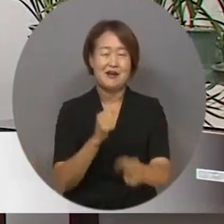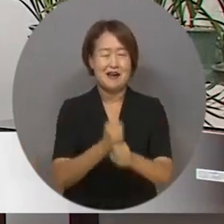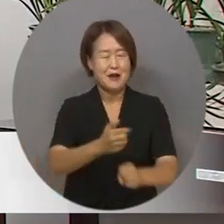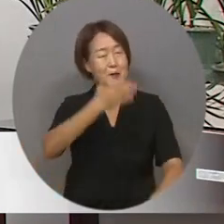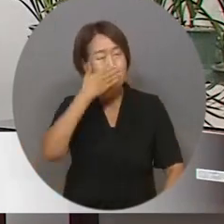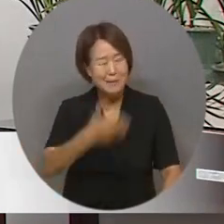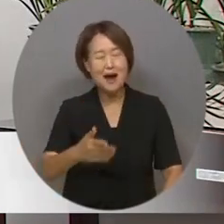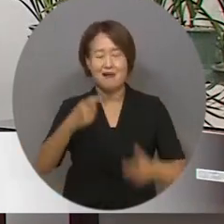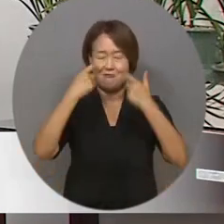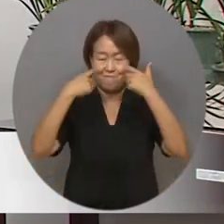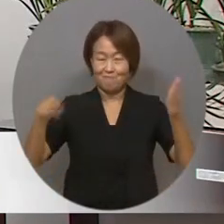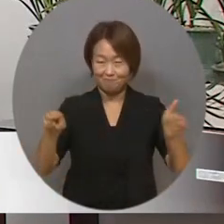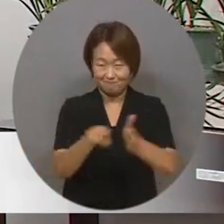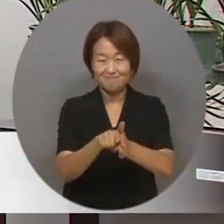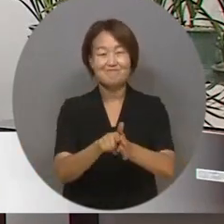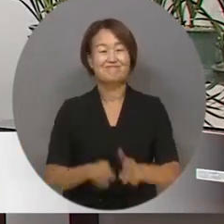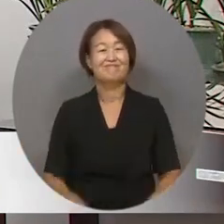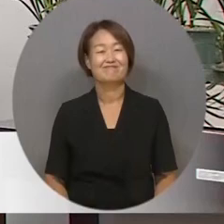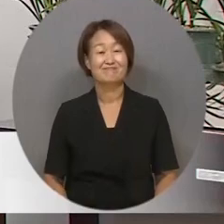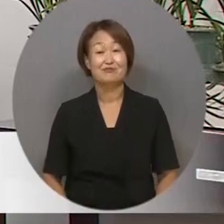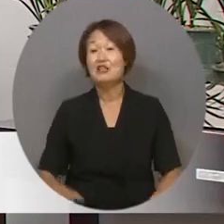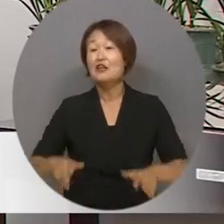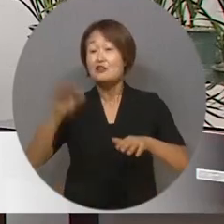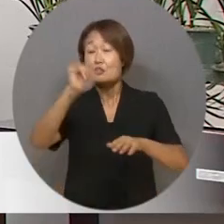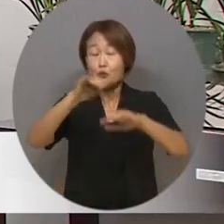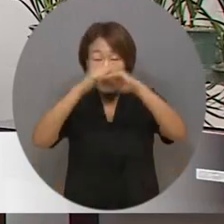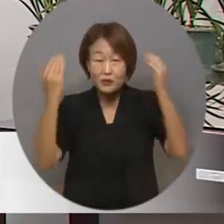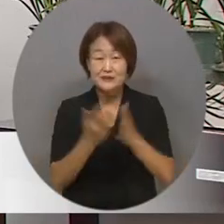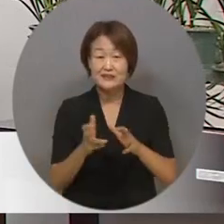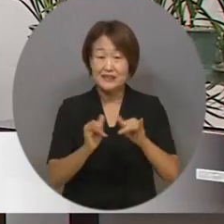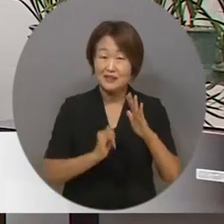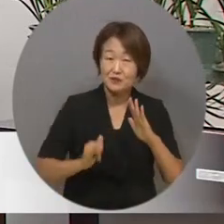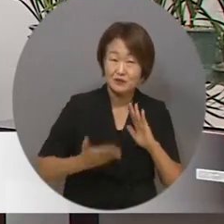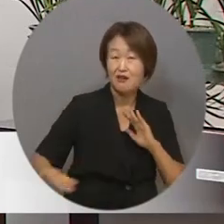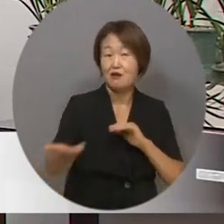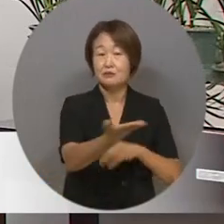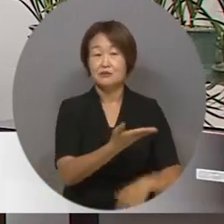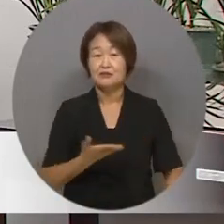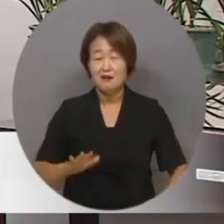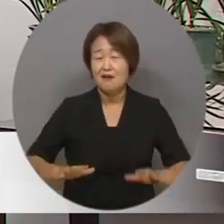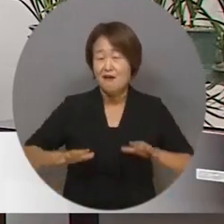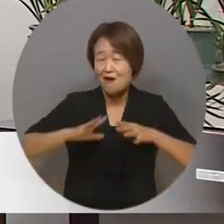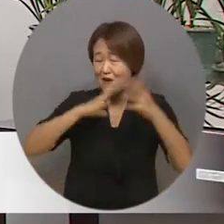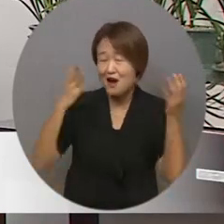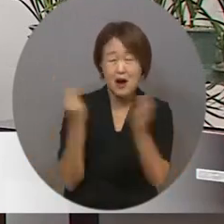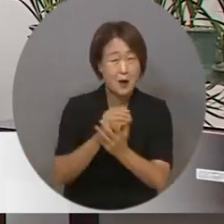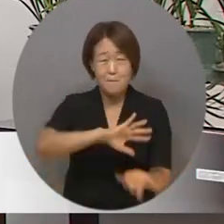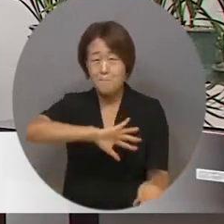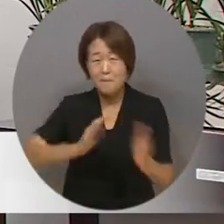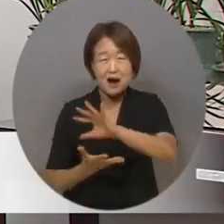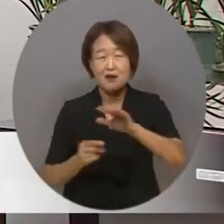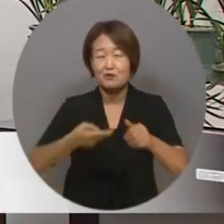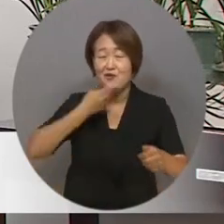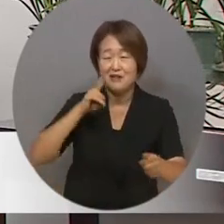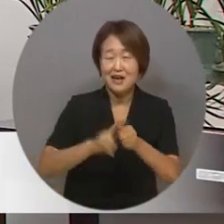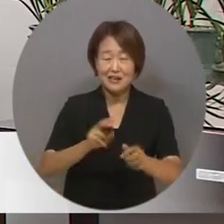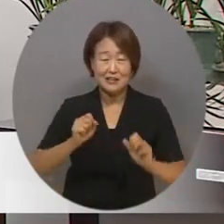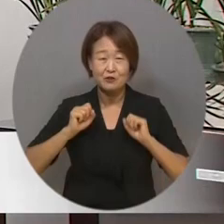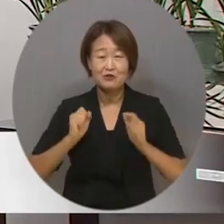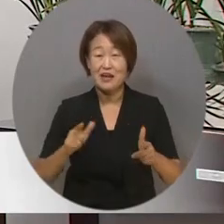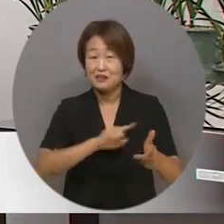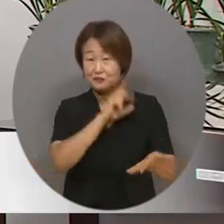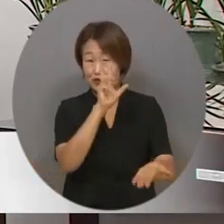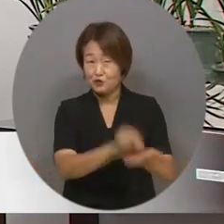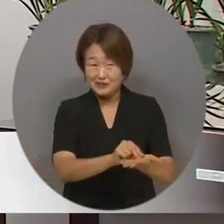것이라 확신합니다. 전국의 모든 장애인과 가족 여러분, 지구촌 대전환, 그 도전과 기유라는 주제로